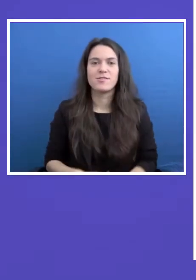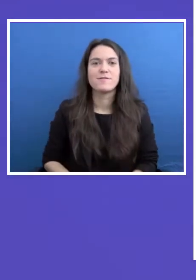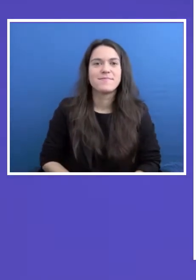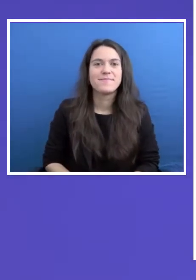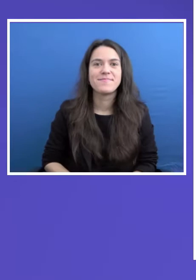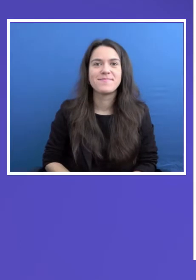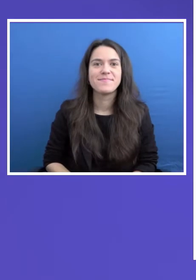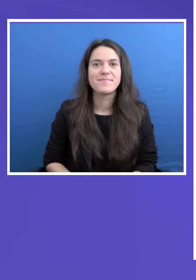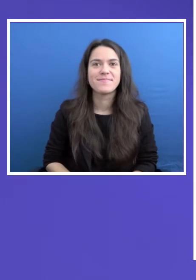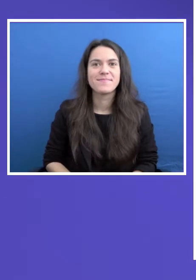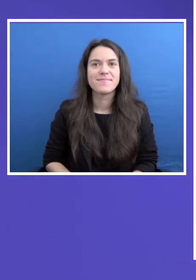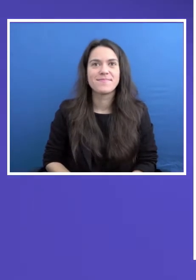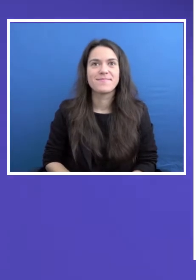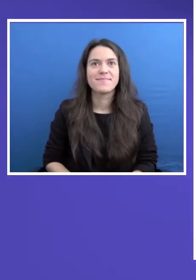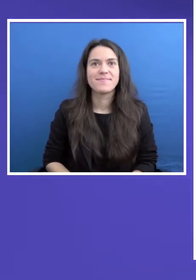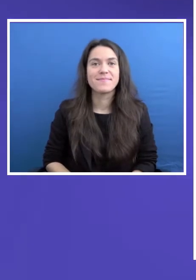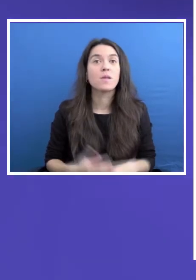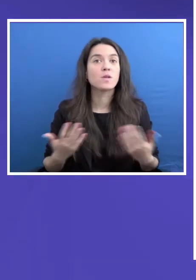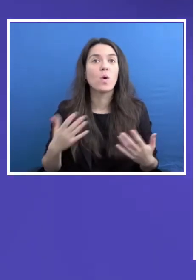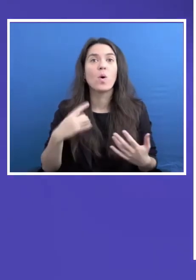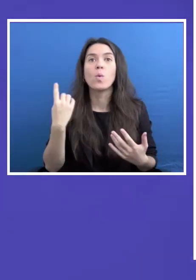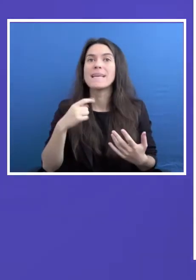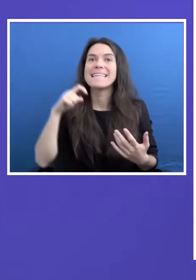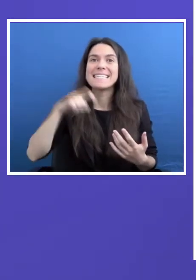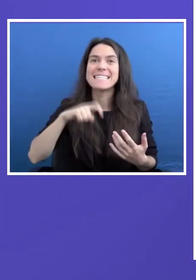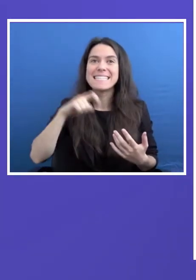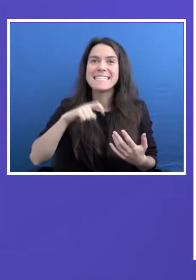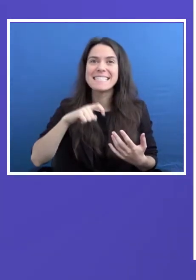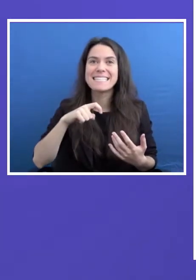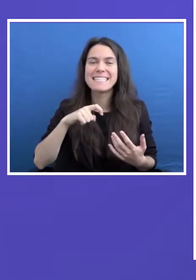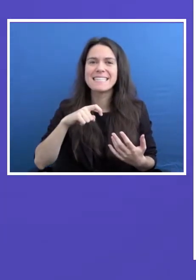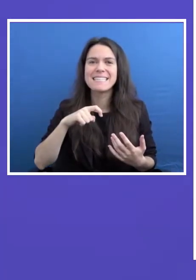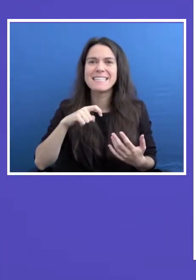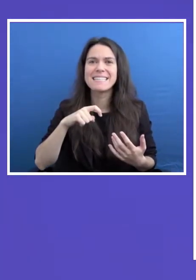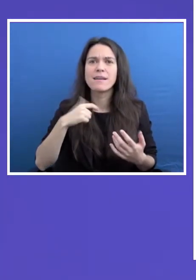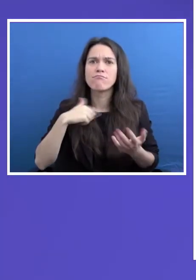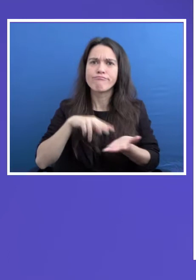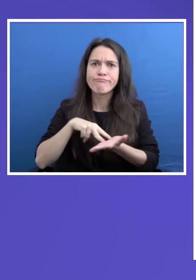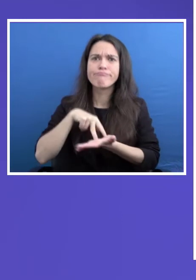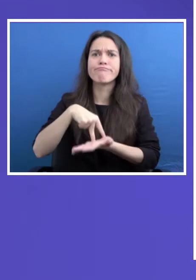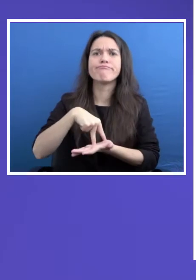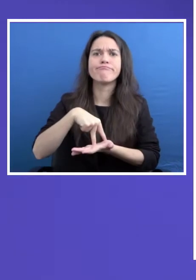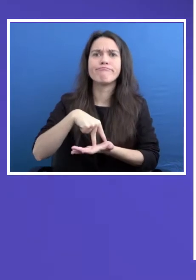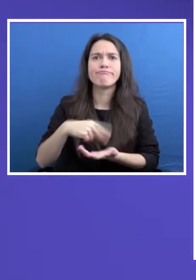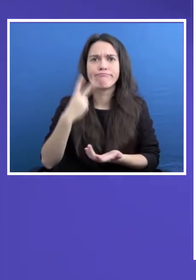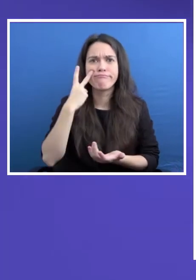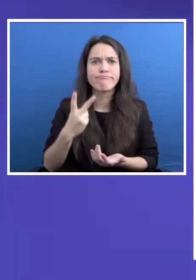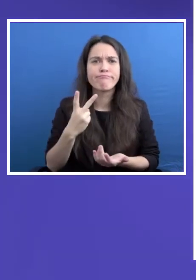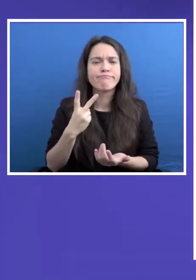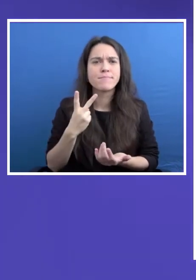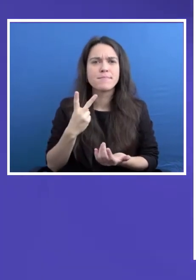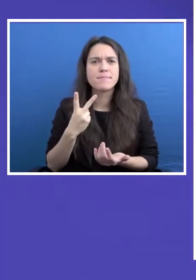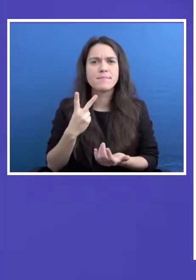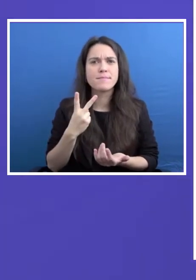عننا او الصوره النمطيه الغير مقبوله، خاصه ان المراه دايما بتغير على نفسها ككيان. فهتلاقي احنا اكتر